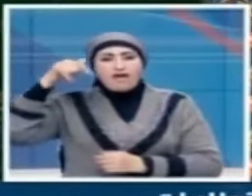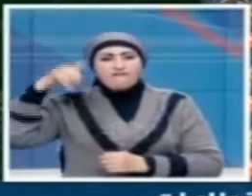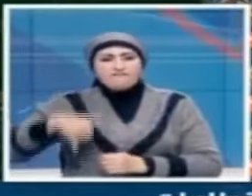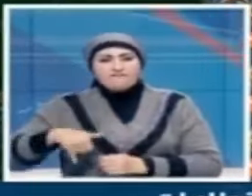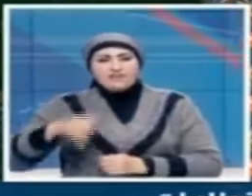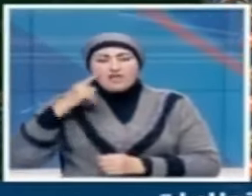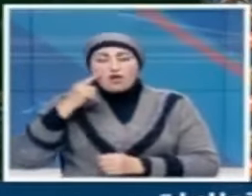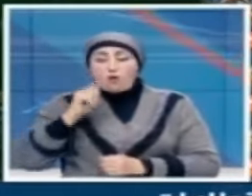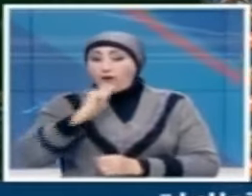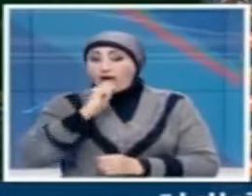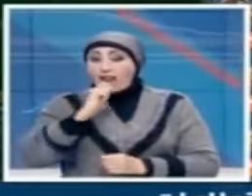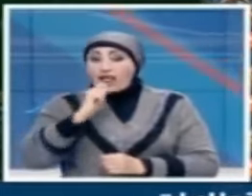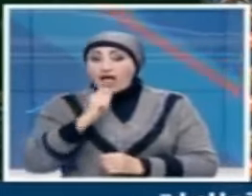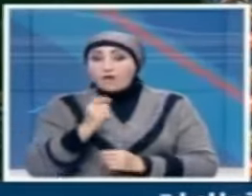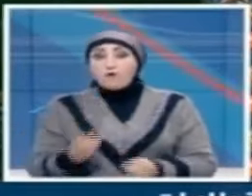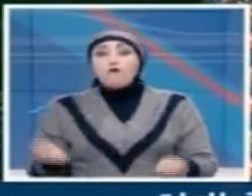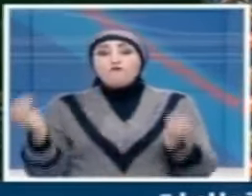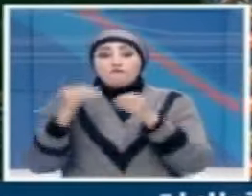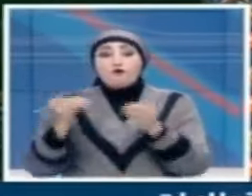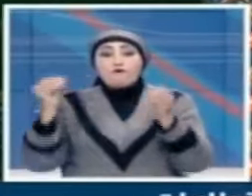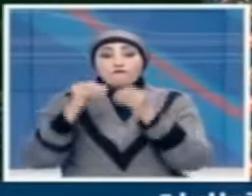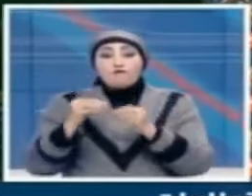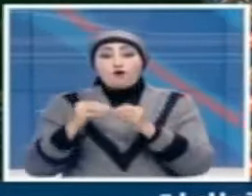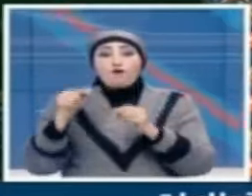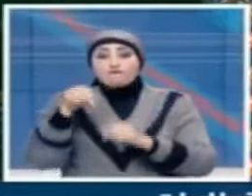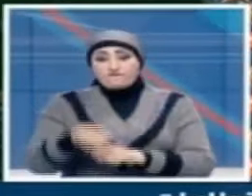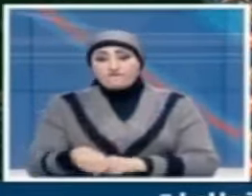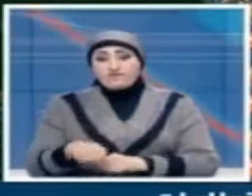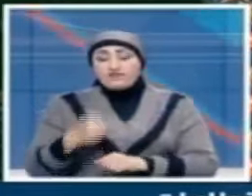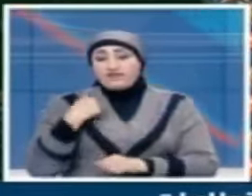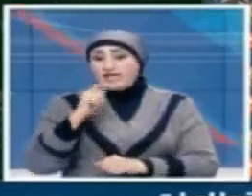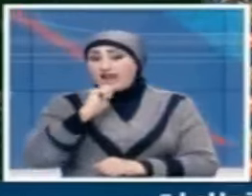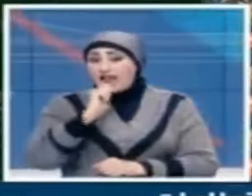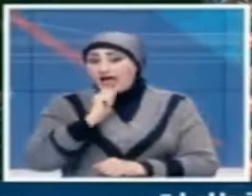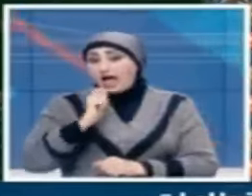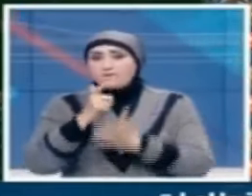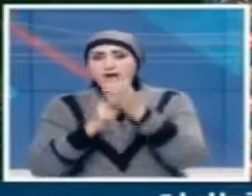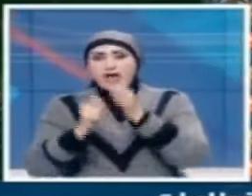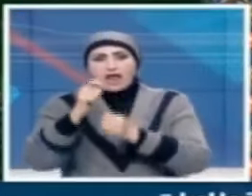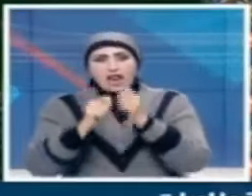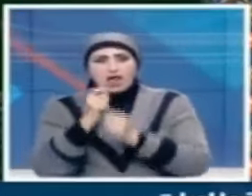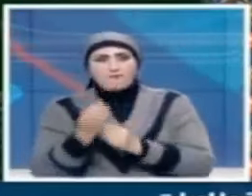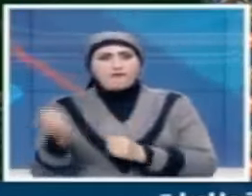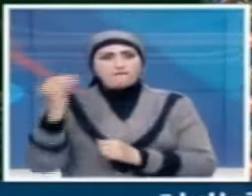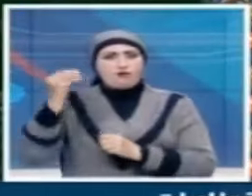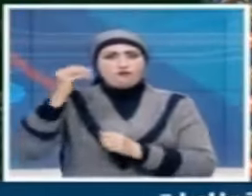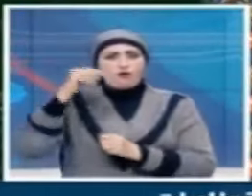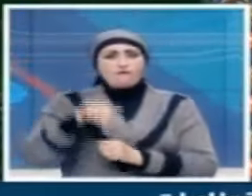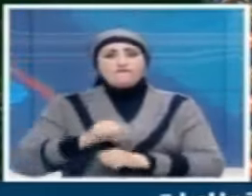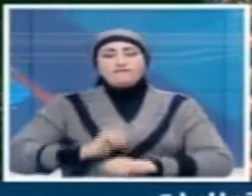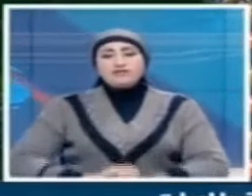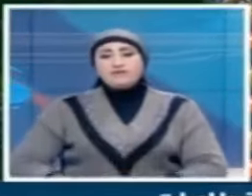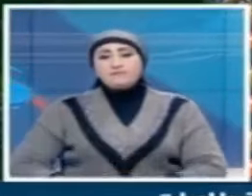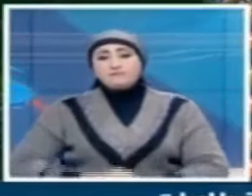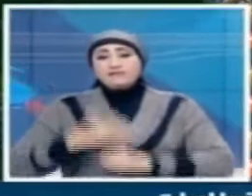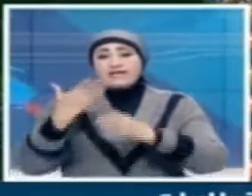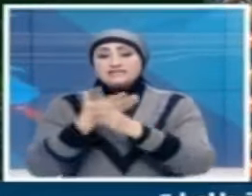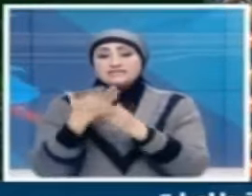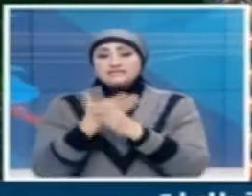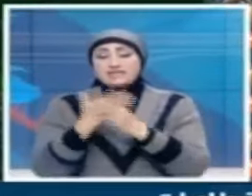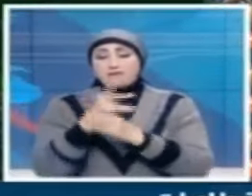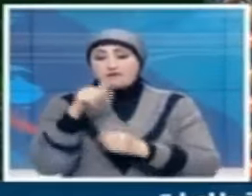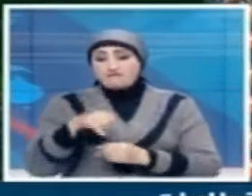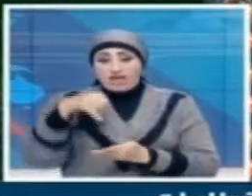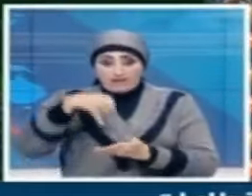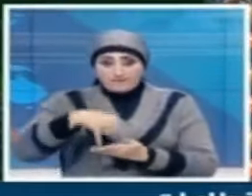بتنتج لحوم والبان اضعاف مضاعفة للمنتج للاصل المصري او الراس المصرية. عشان كده يمكن المركز اللي